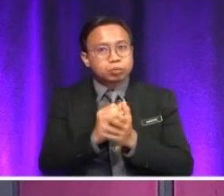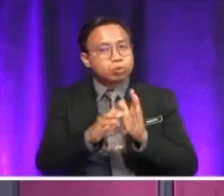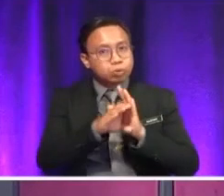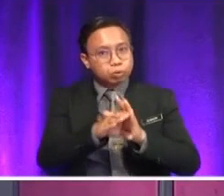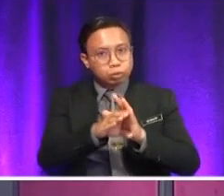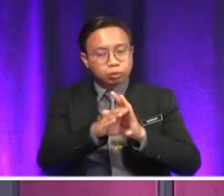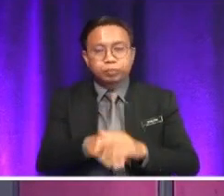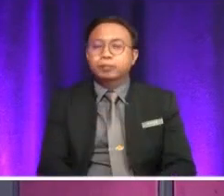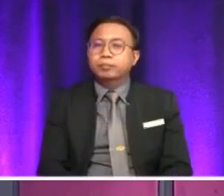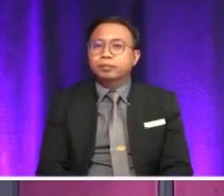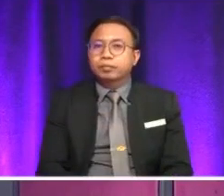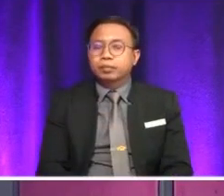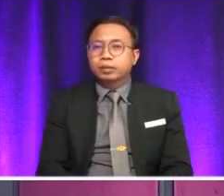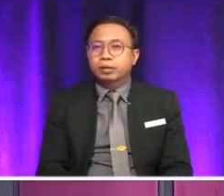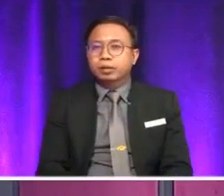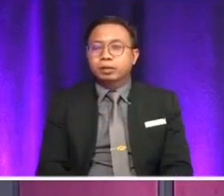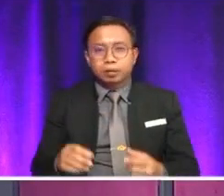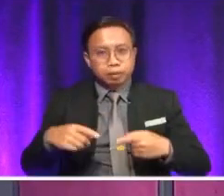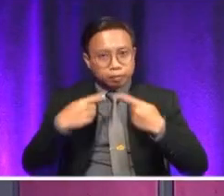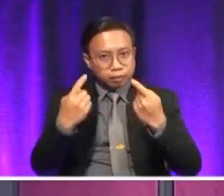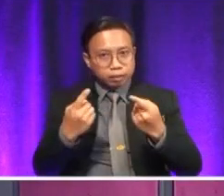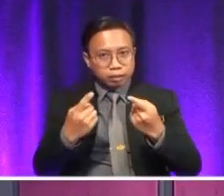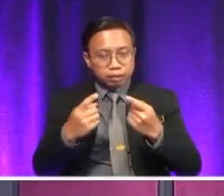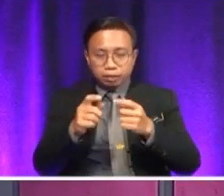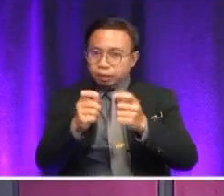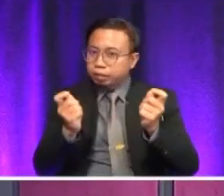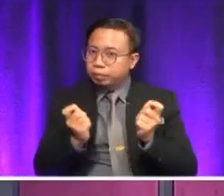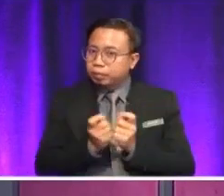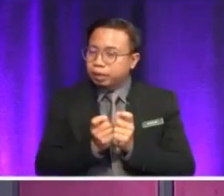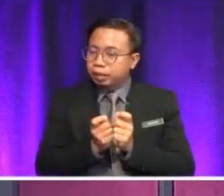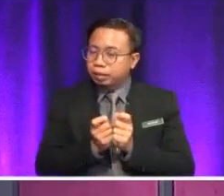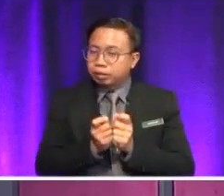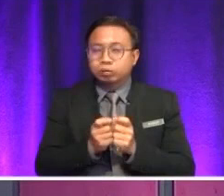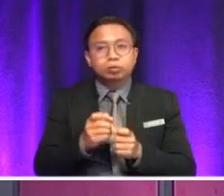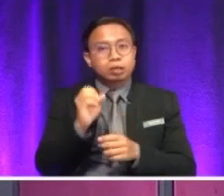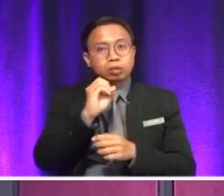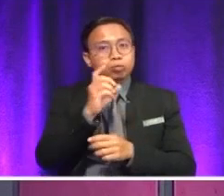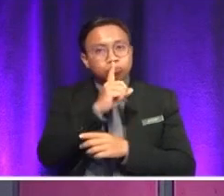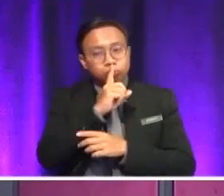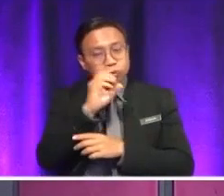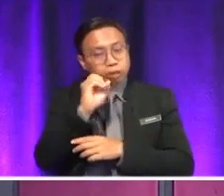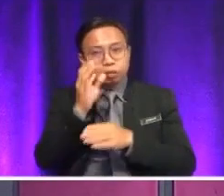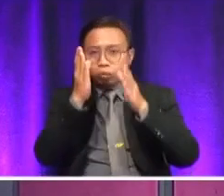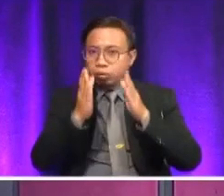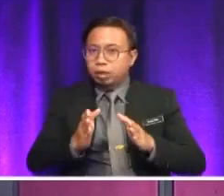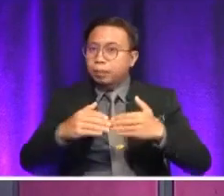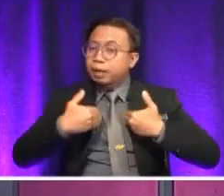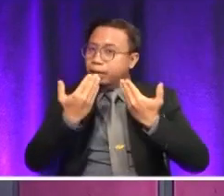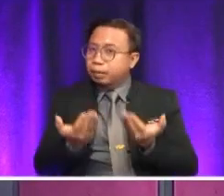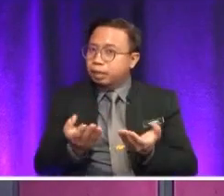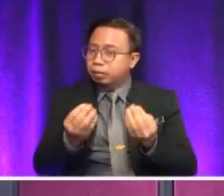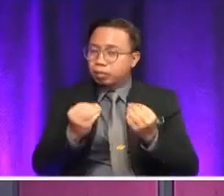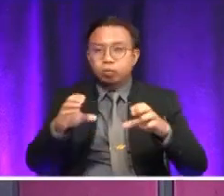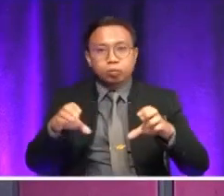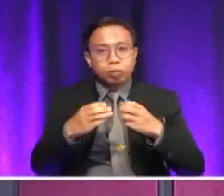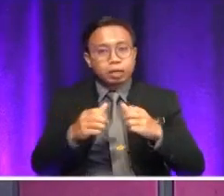contohnya kalau macam satu dia pergi ke tempat yang sunyi. Tempat tu sunyi. Okay, so macam mana dia nak buat supaya dia elakkan